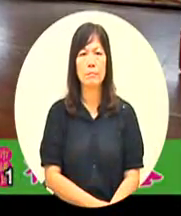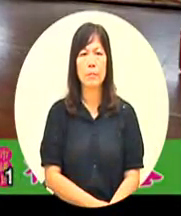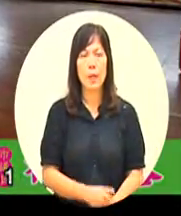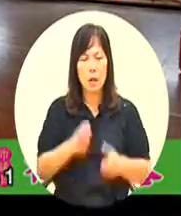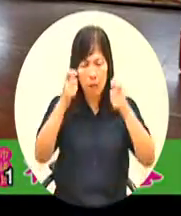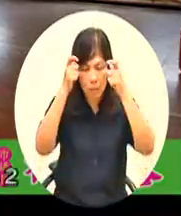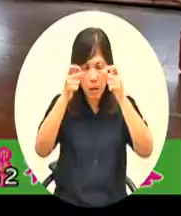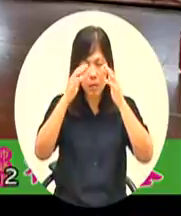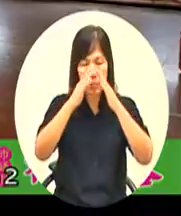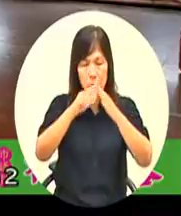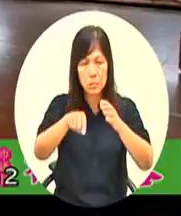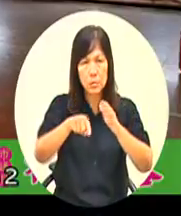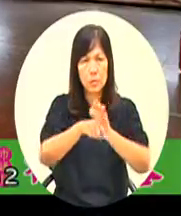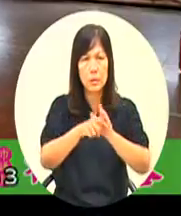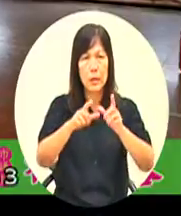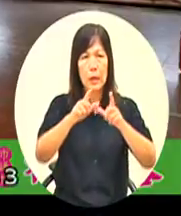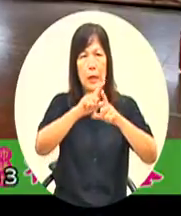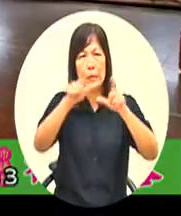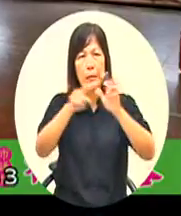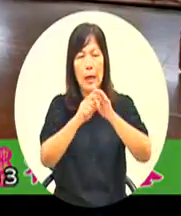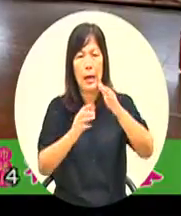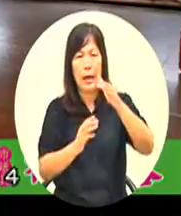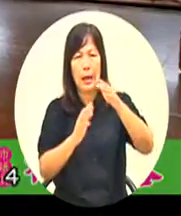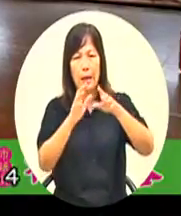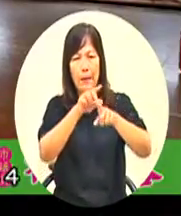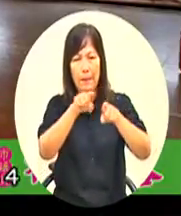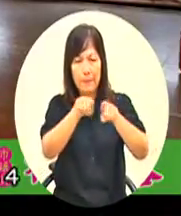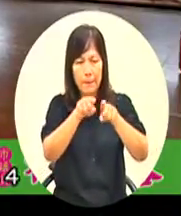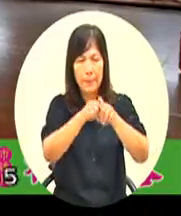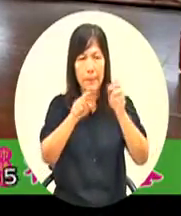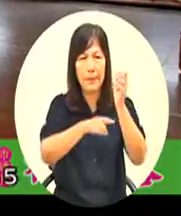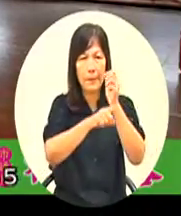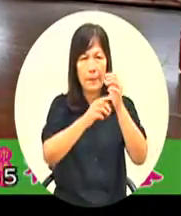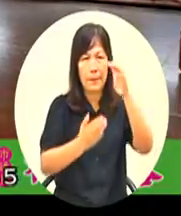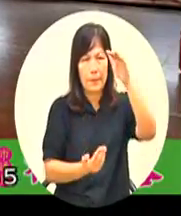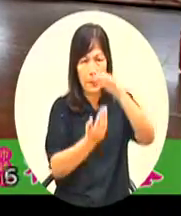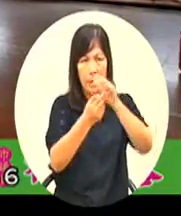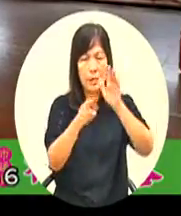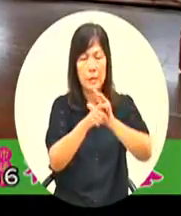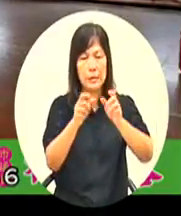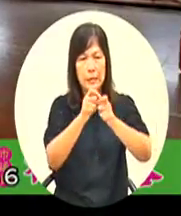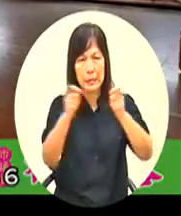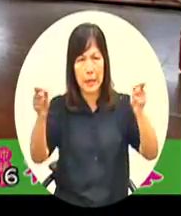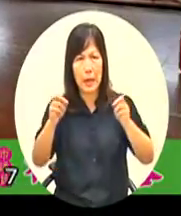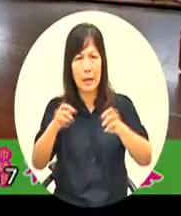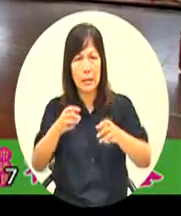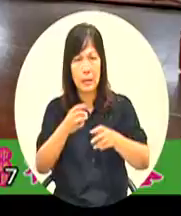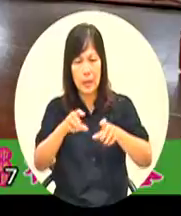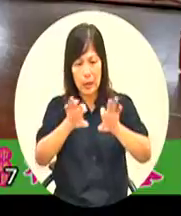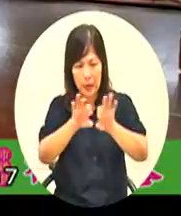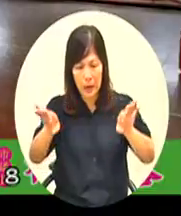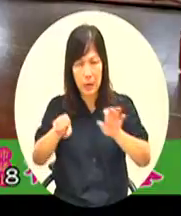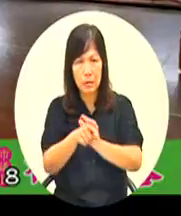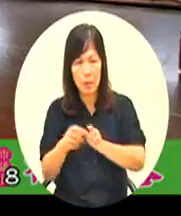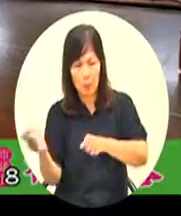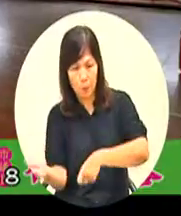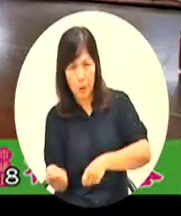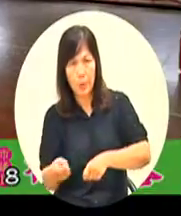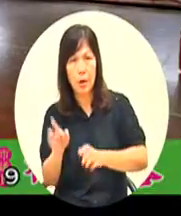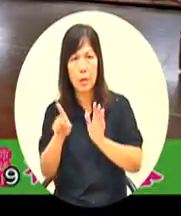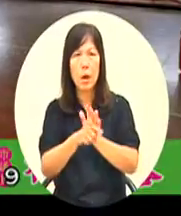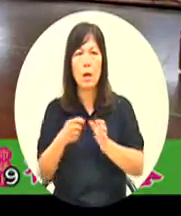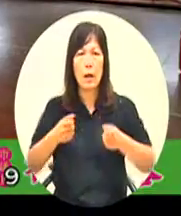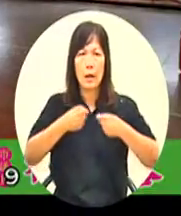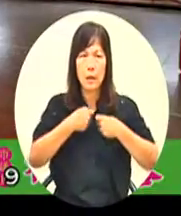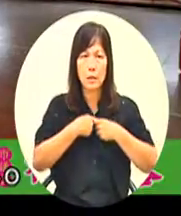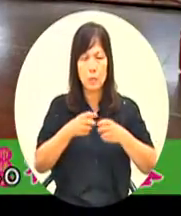雄区，尤其在我们大坪顶一席大型的，它是属于长杆的场域，但是如果我们要练习